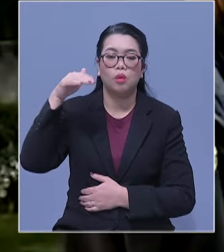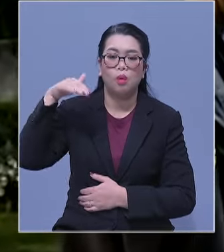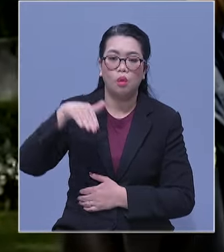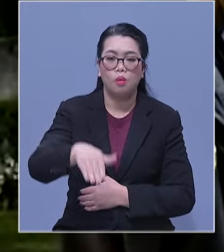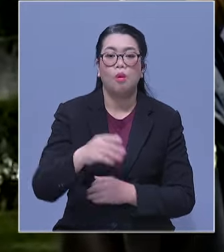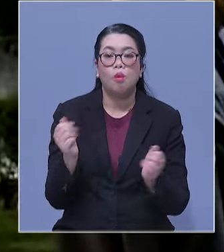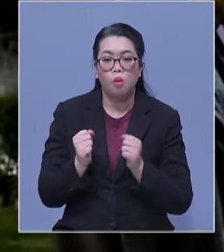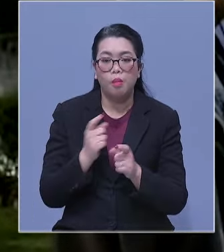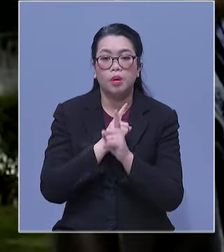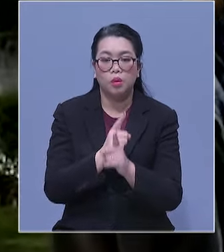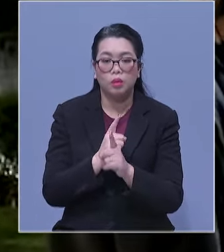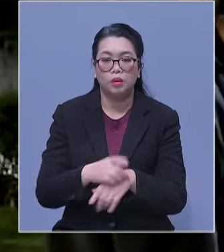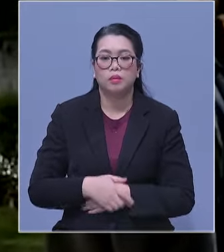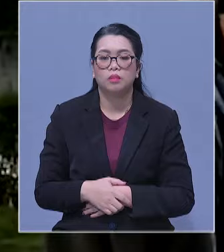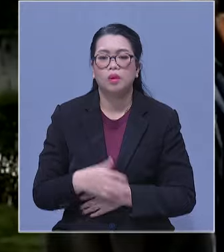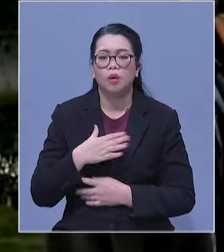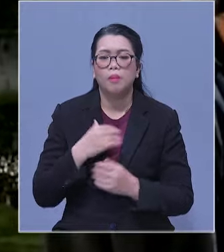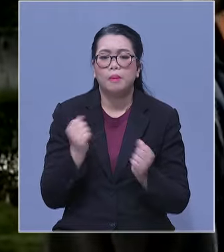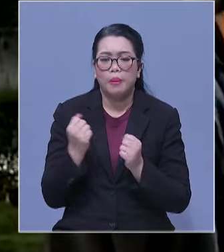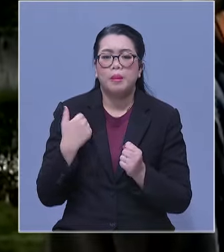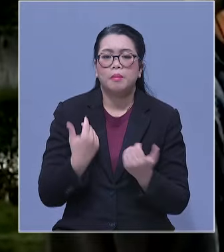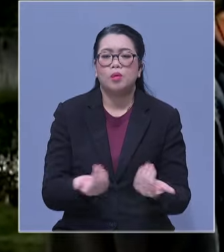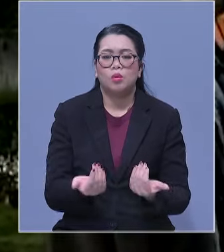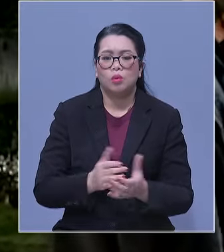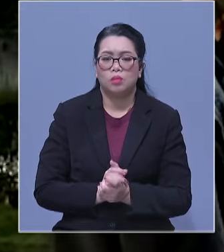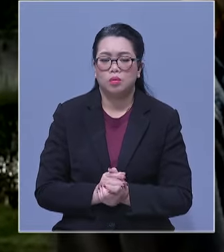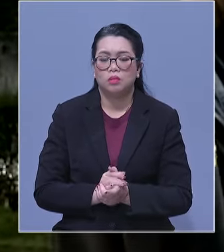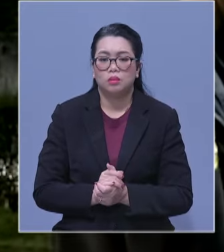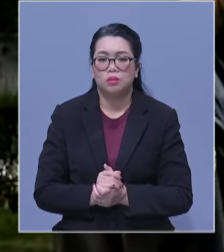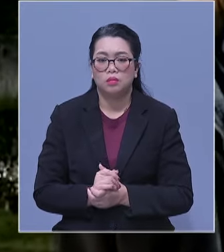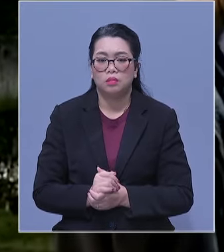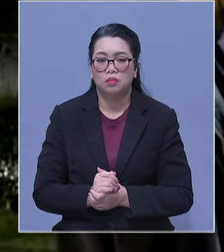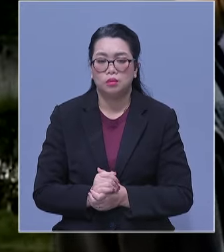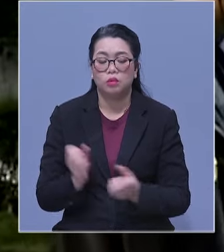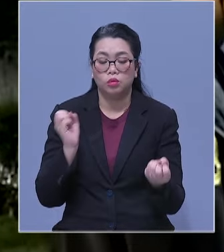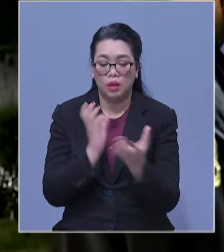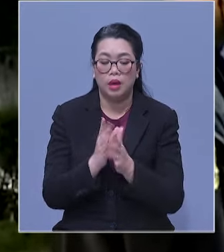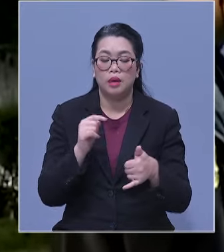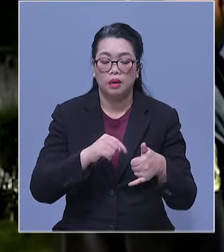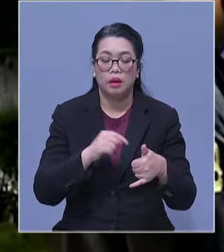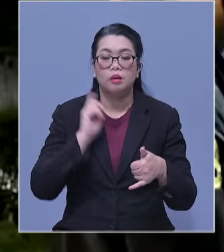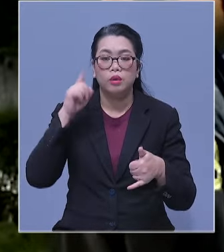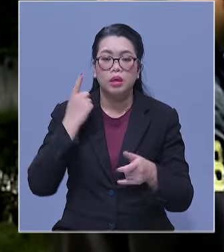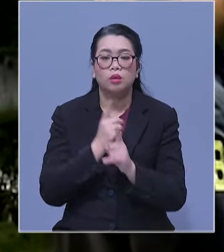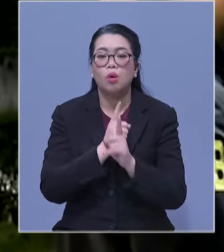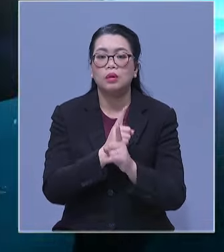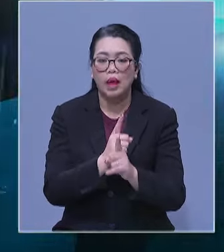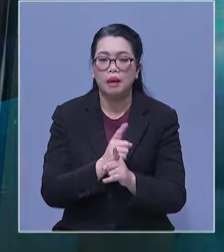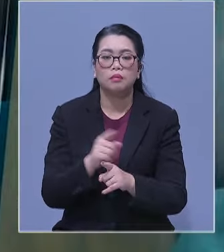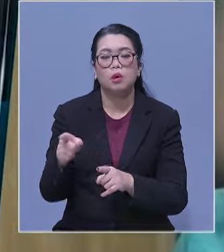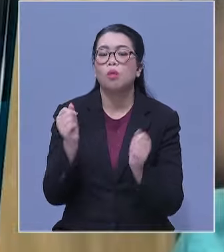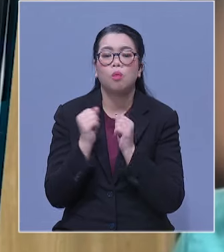วไหมโดนตาม ก็ดูกลัวพี่เพราะผมก็มีลูกเนาะแล้วมันทำอะไรที่พลาดทั้งอ่ะ ผู้เสียหายโดนเราตามเขาก็กลัวเหมือนเราเนี่ย